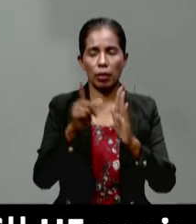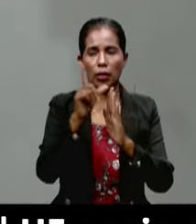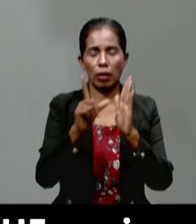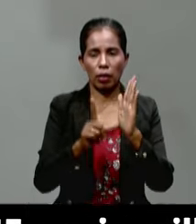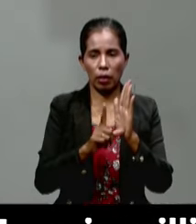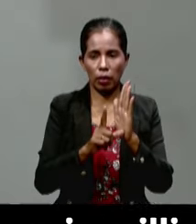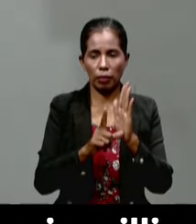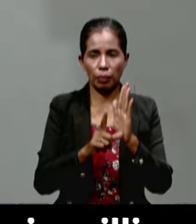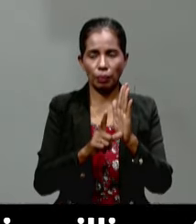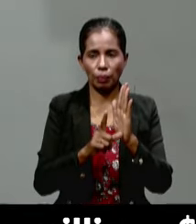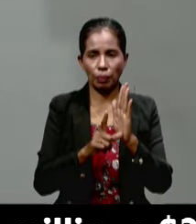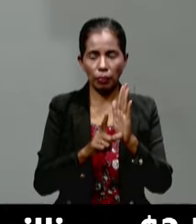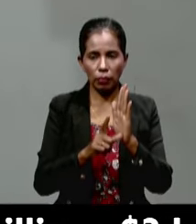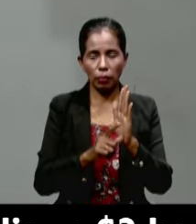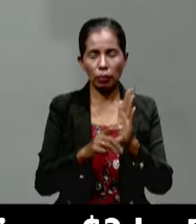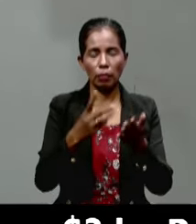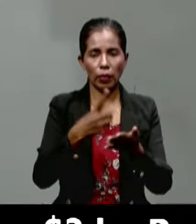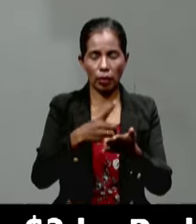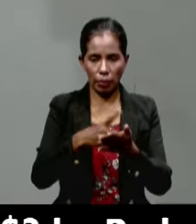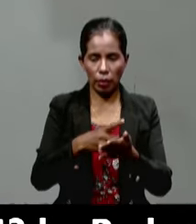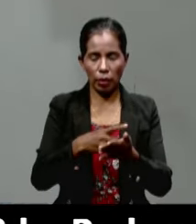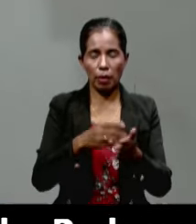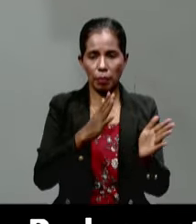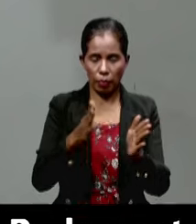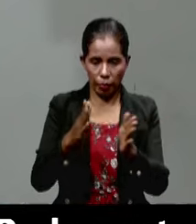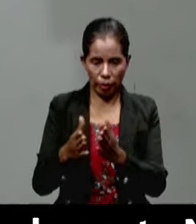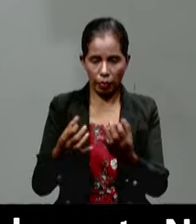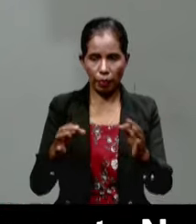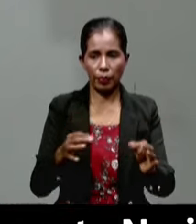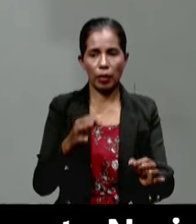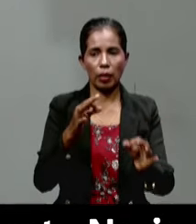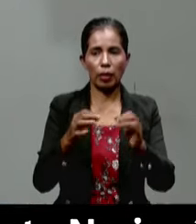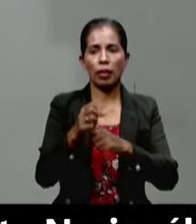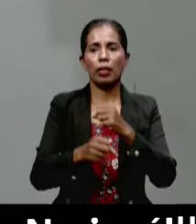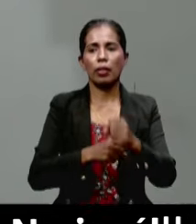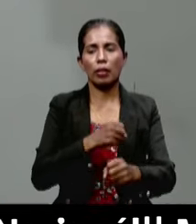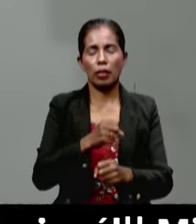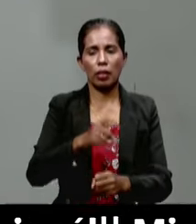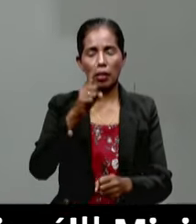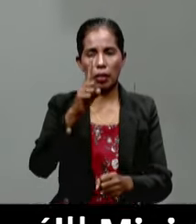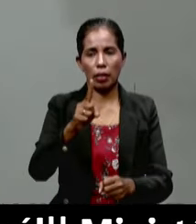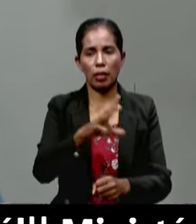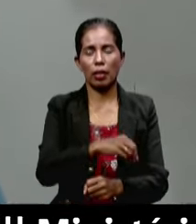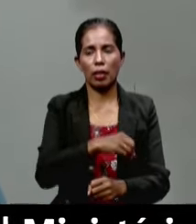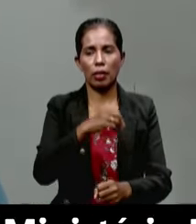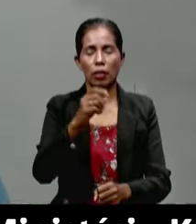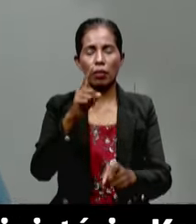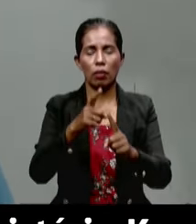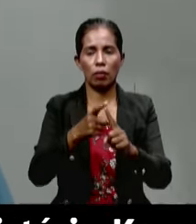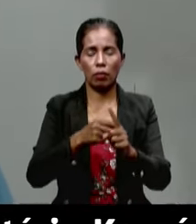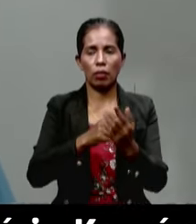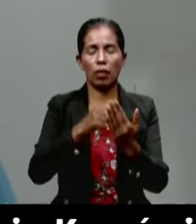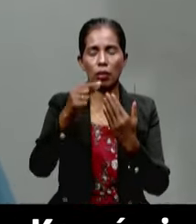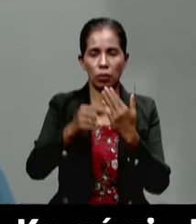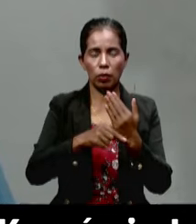da draft ne preparado na isa se berlaku etine nen lara kal tira fala pula agus ne